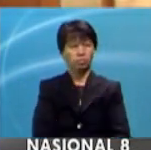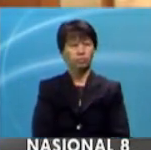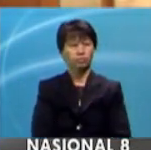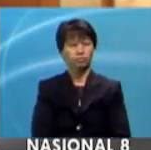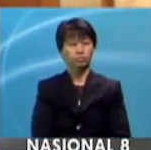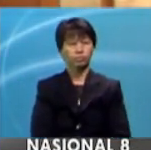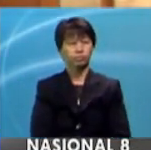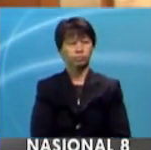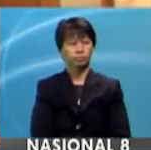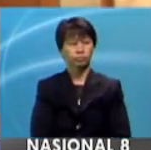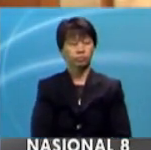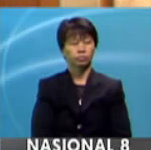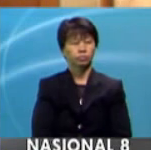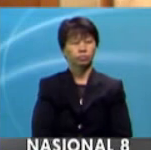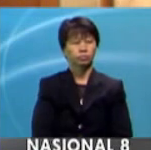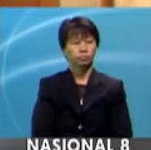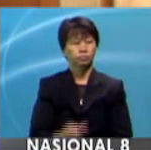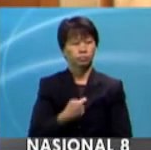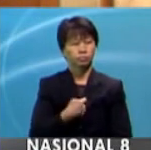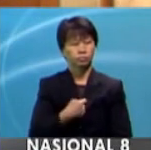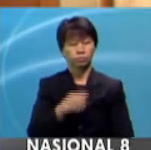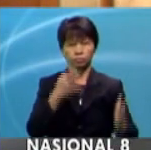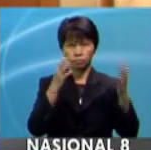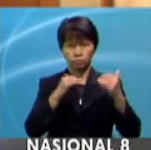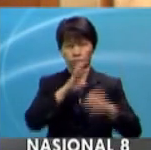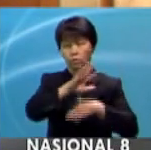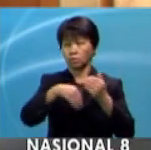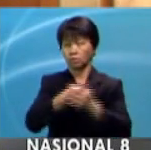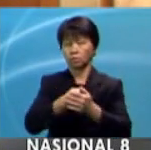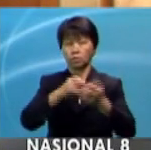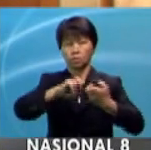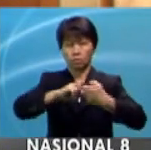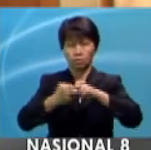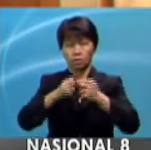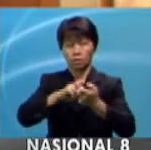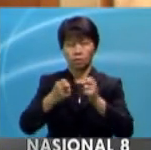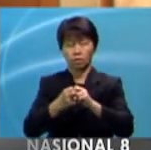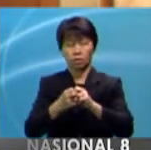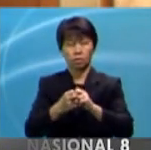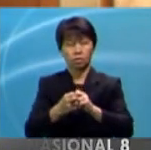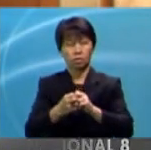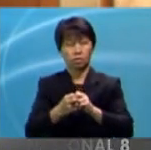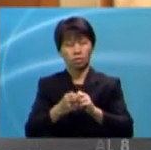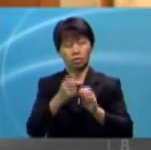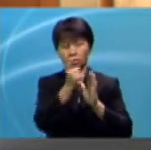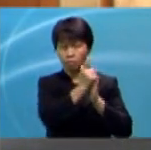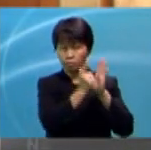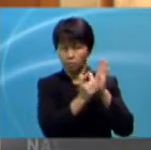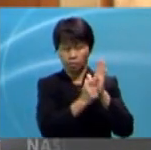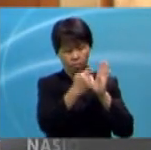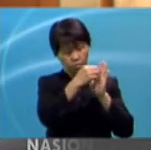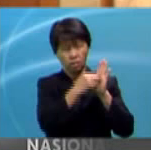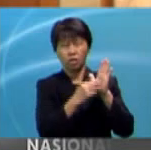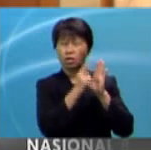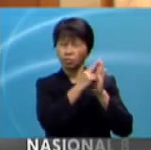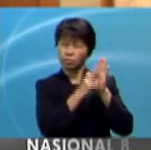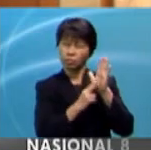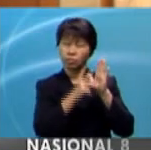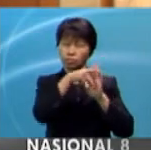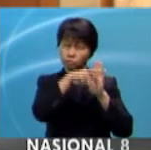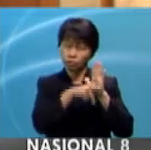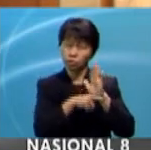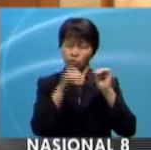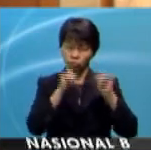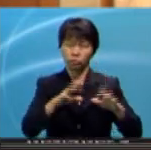saya perlihatkan semua masalah-masalah statuet atau profil Lembaga ini dapat selesai dengan cara